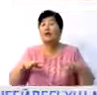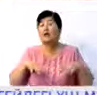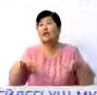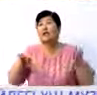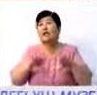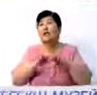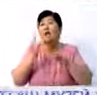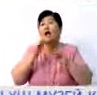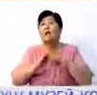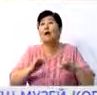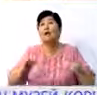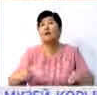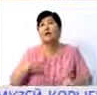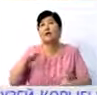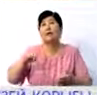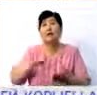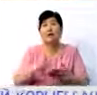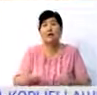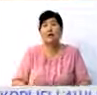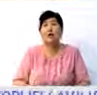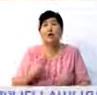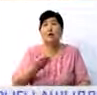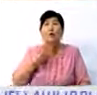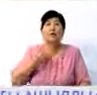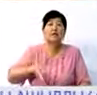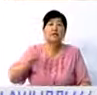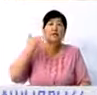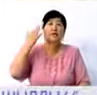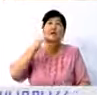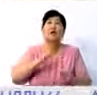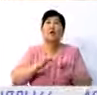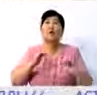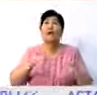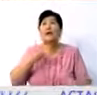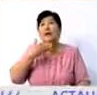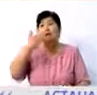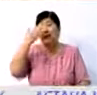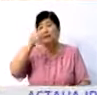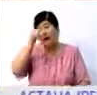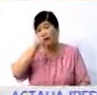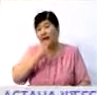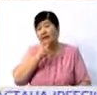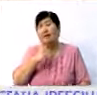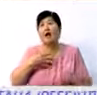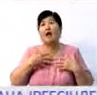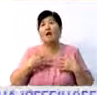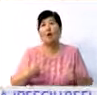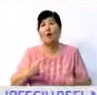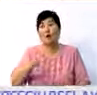типтегі балабақша мамандары қатысты. Бұл семинардың мақсаты балаларға жаз айларында, сауықтыру